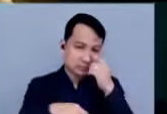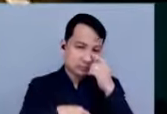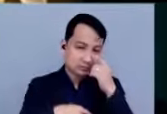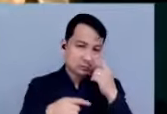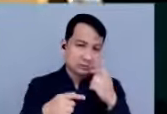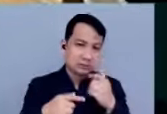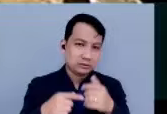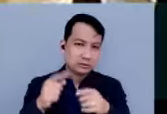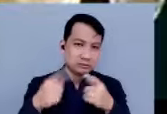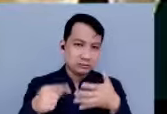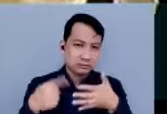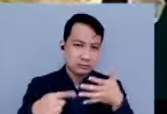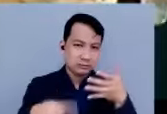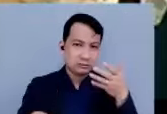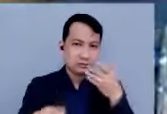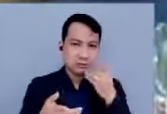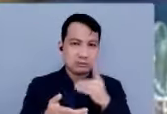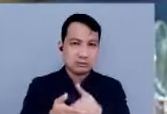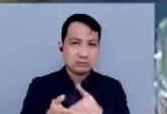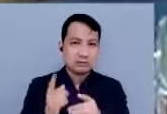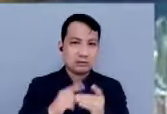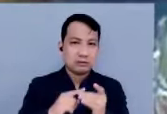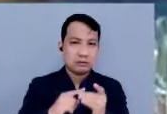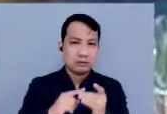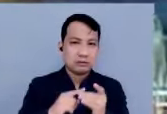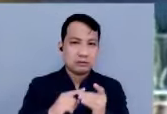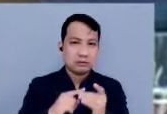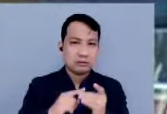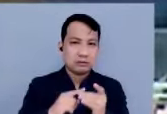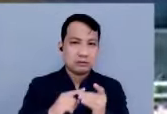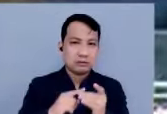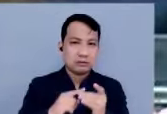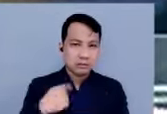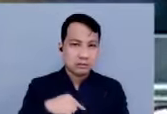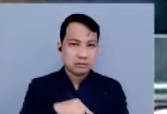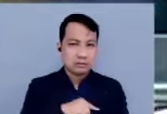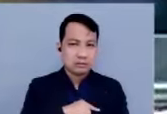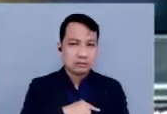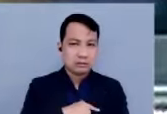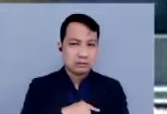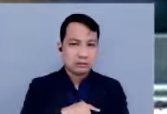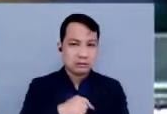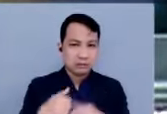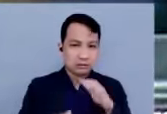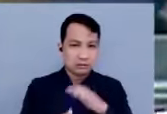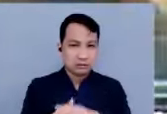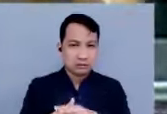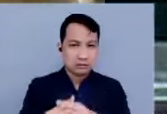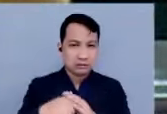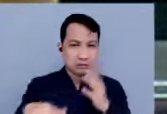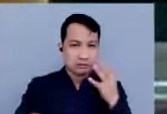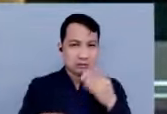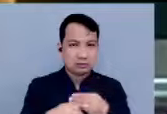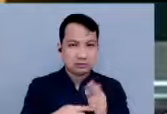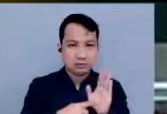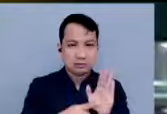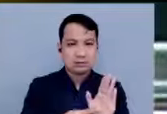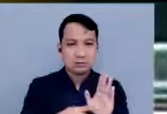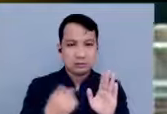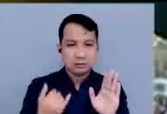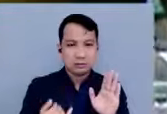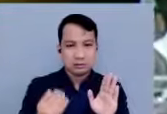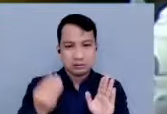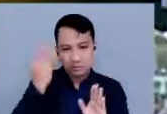nag-imbentaryo kami ng mga dokumento sa aming opisina tapos ito po na ilabas namin ito. Ngayon, hindi